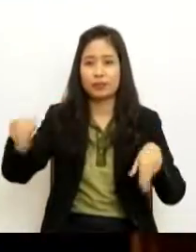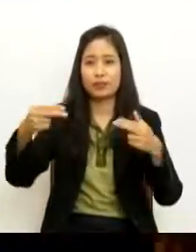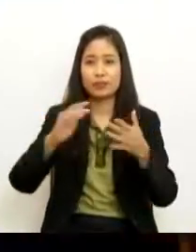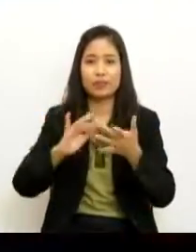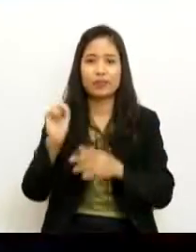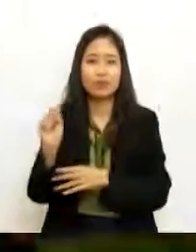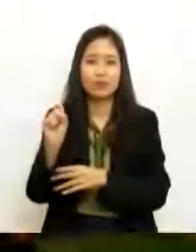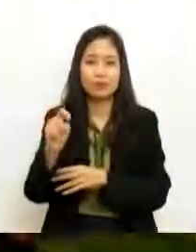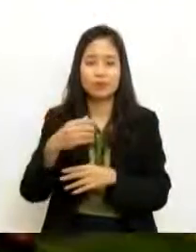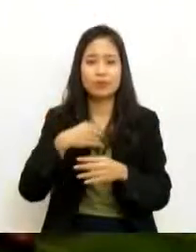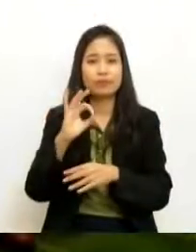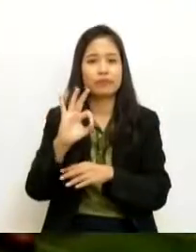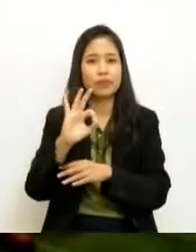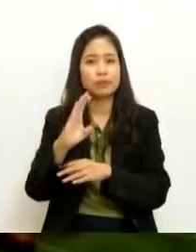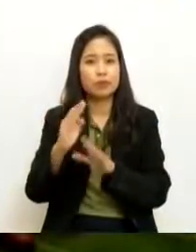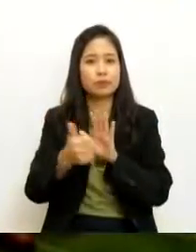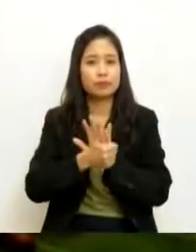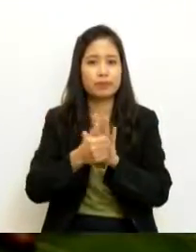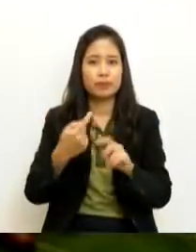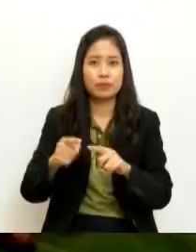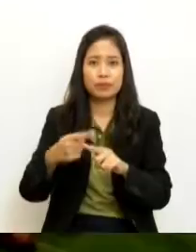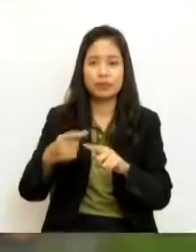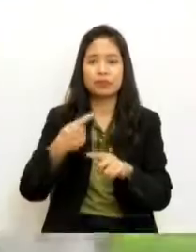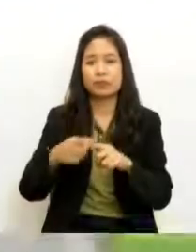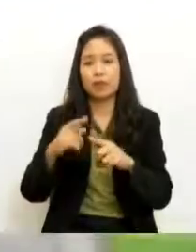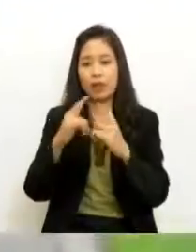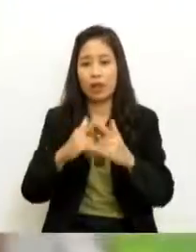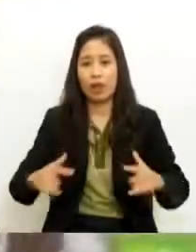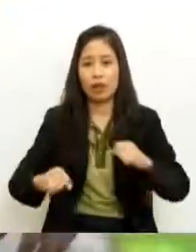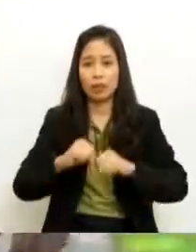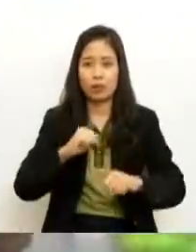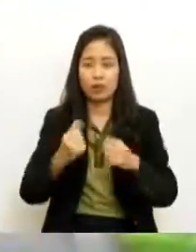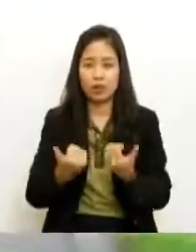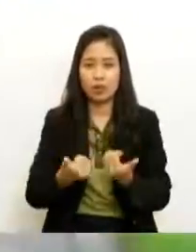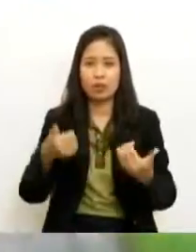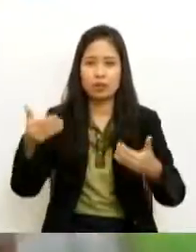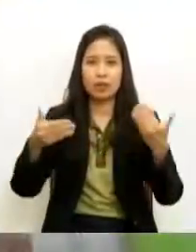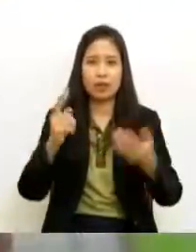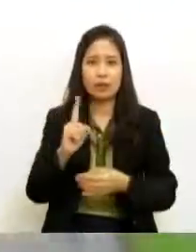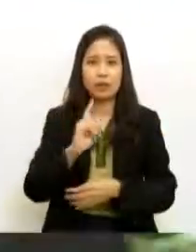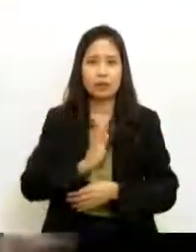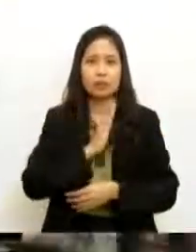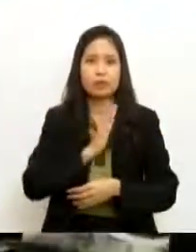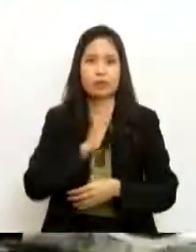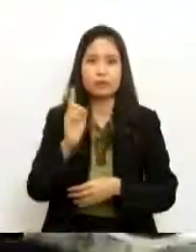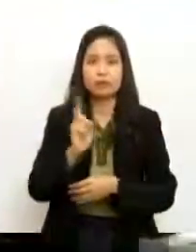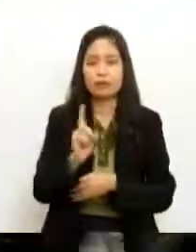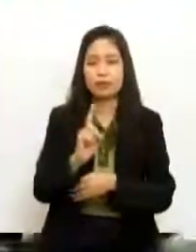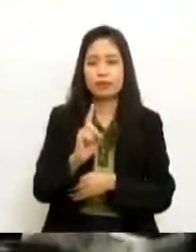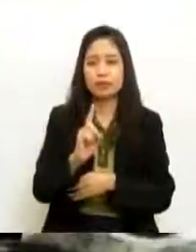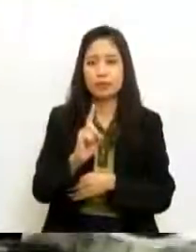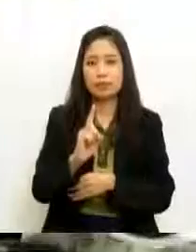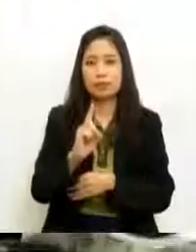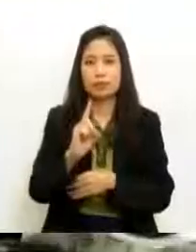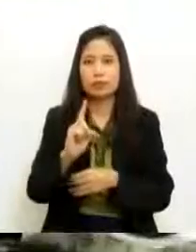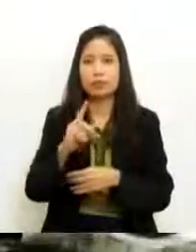พจ Facebook โครงการค่ายเยาวชนรักพงไพรกิจกรรมดังกล่าวได้รับเกียรติจากนายธีรพัฒน์ประยุรสิทธิ์ปลัดส